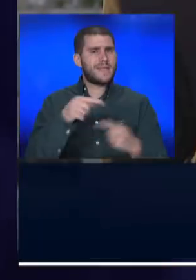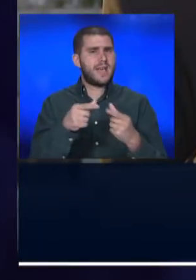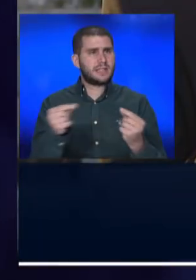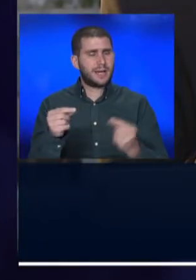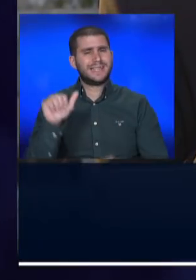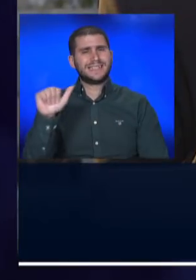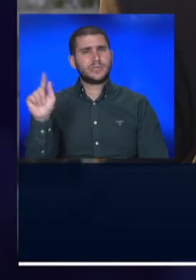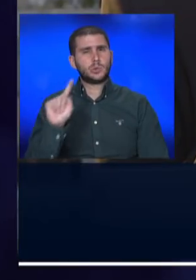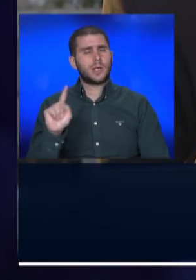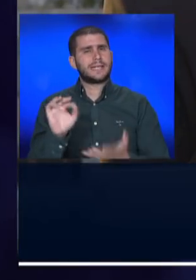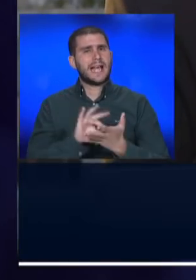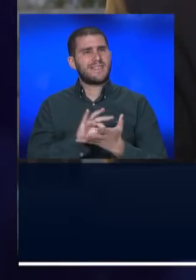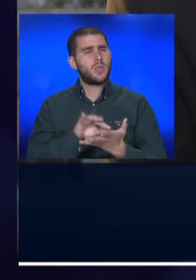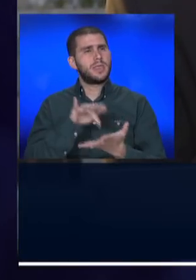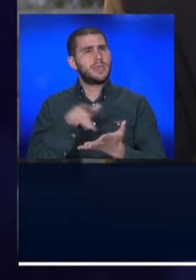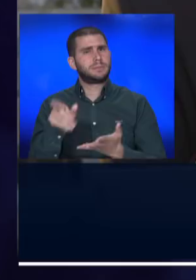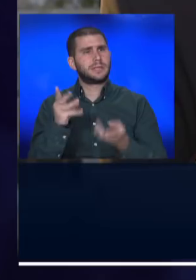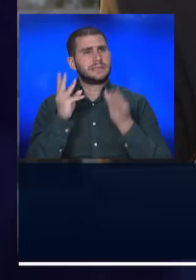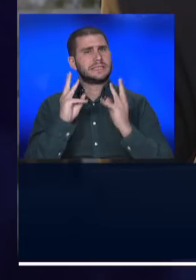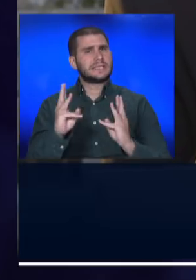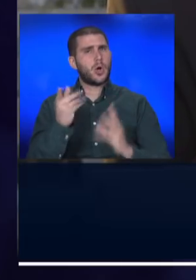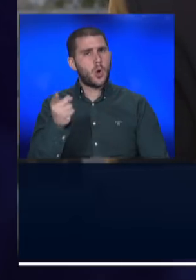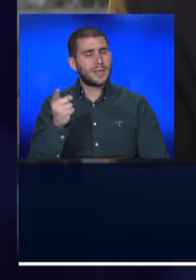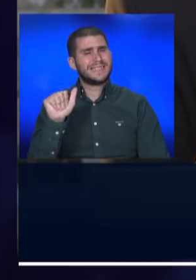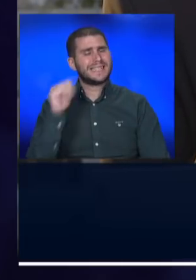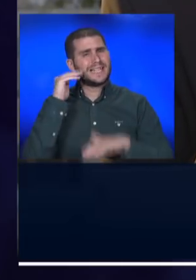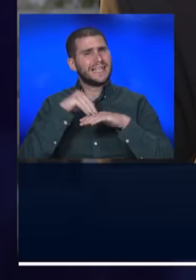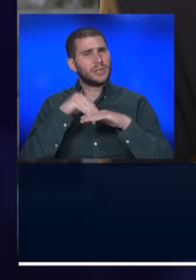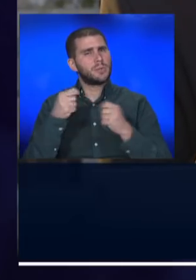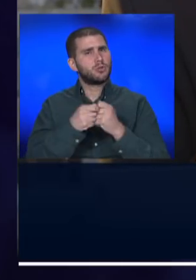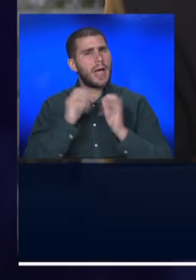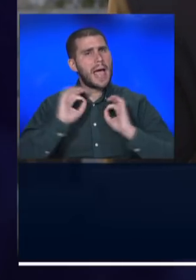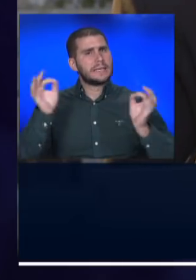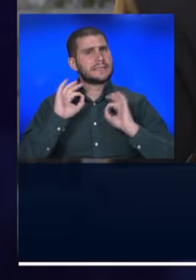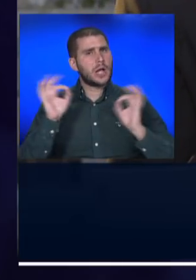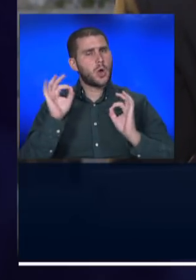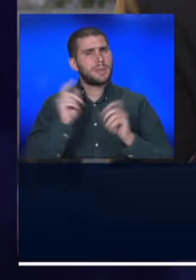נמצא בסדרות. איציק, עדכון שלך על האזעקות שנשמעו שם בדקות האחרונות.